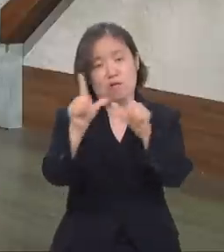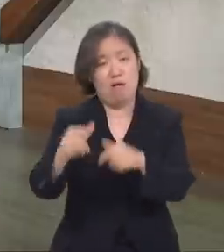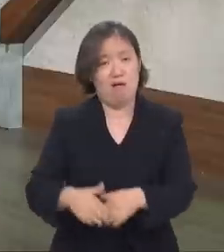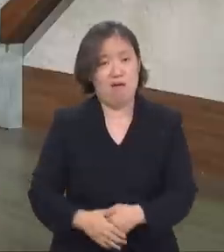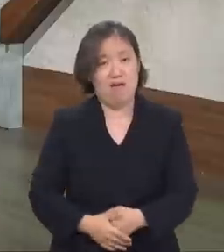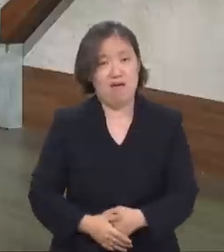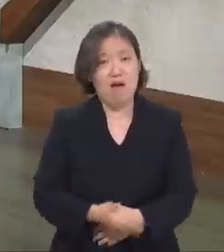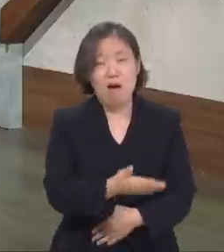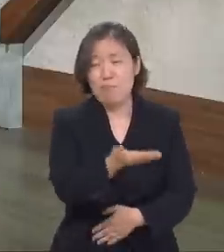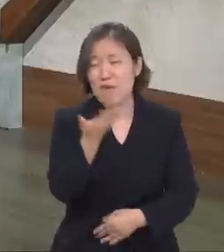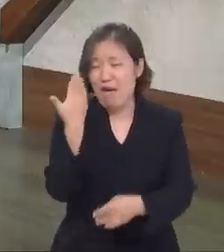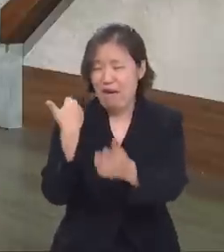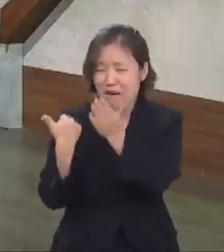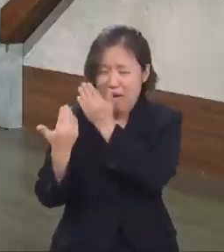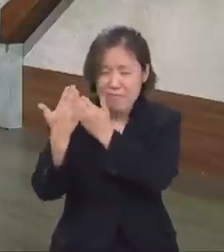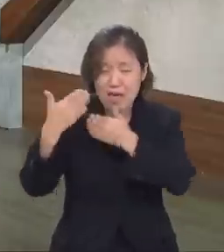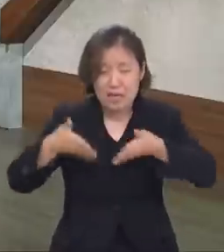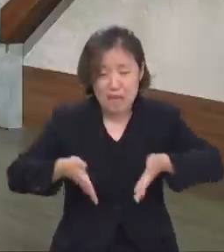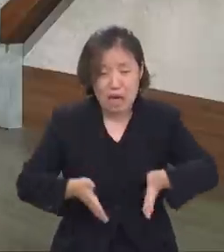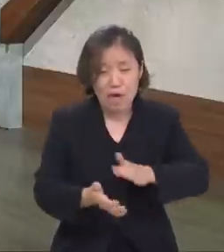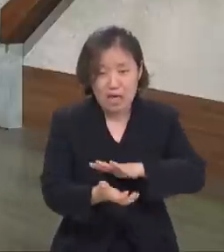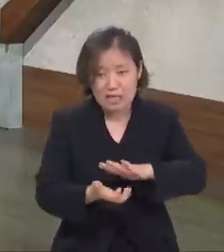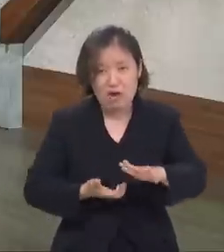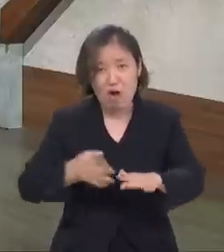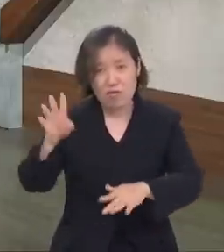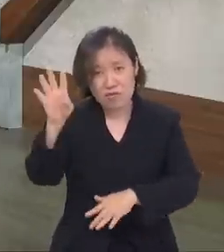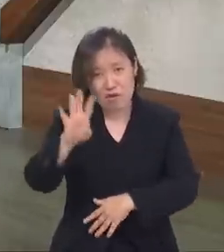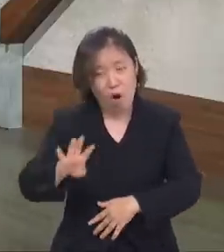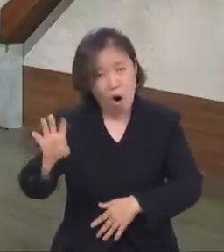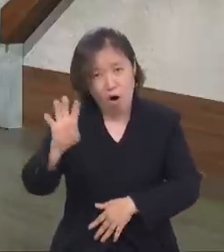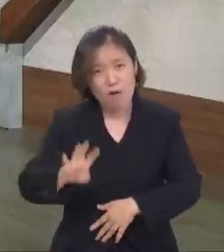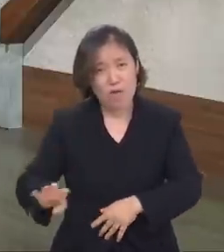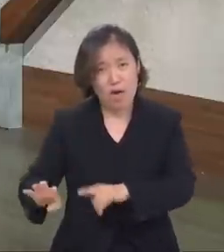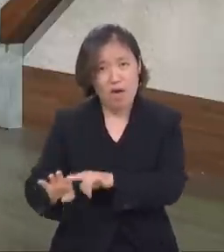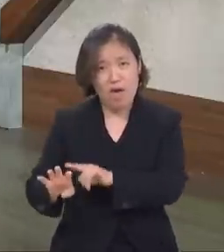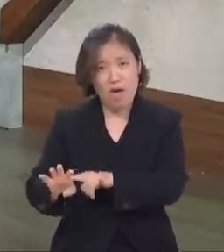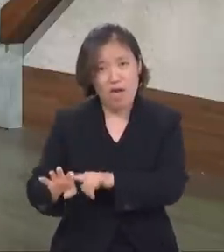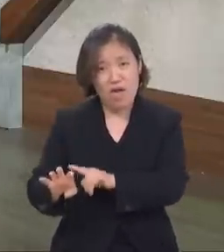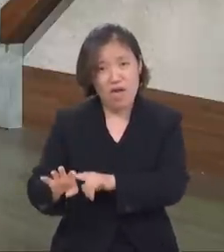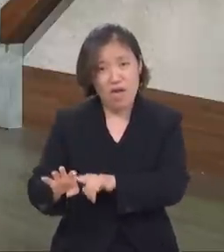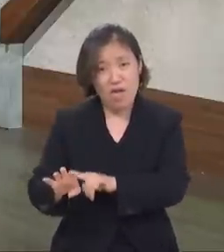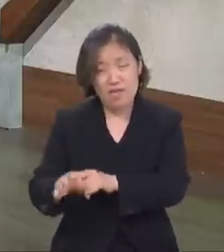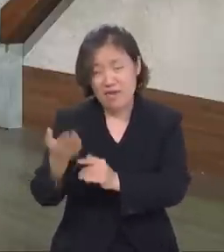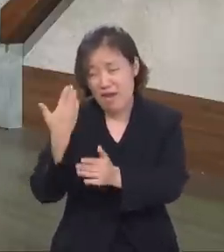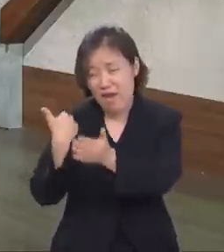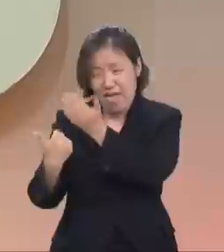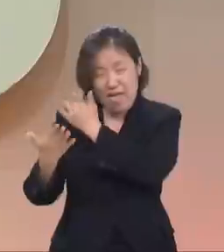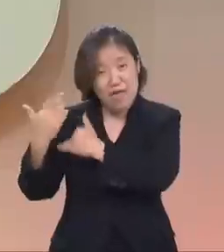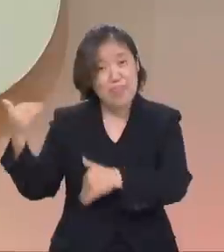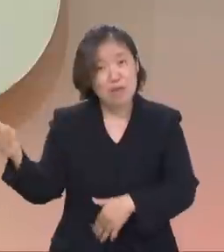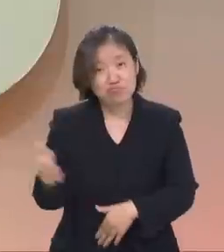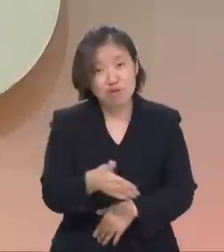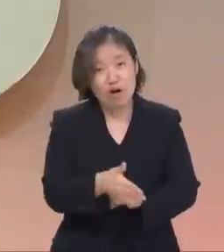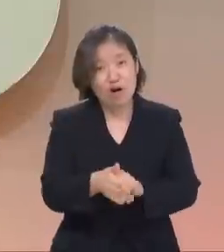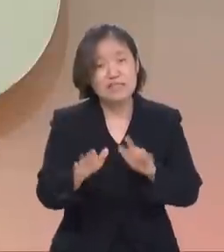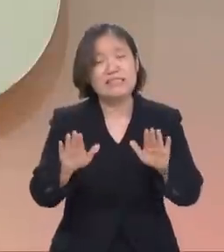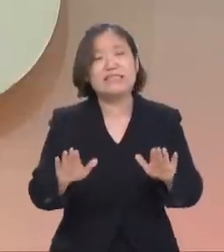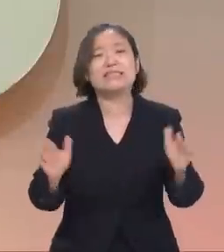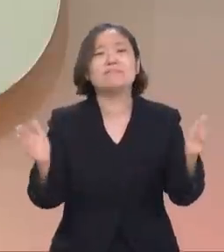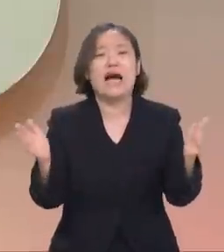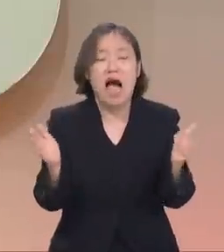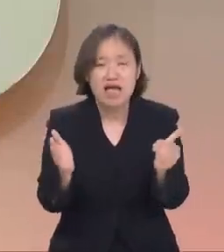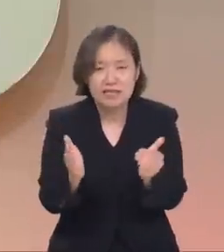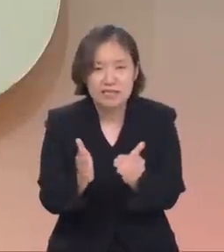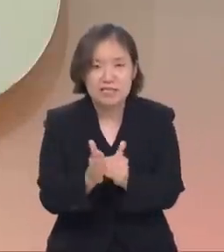시작 없는 머나먼 윤회 정생에서부터 시작 없는 과거 전생에서부터 지금까지 살아오면서